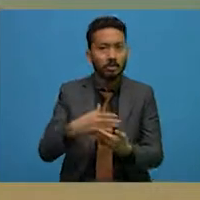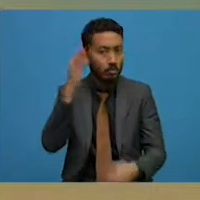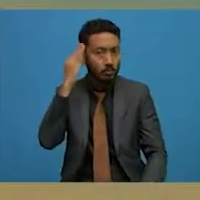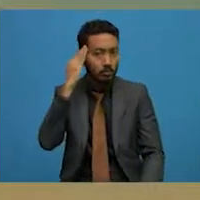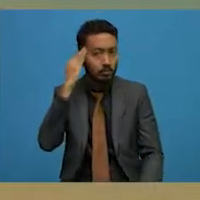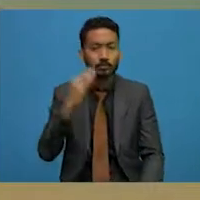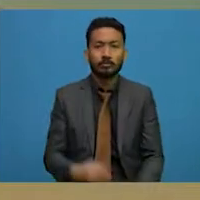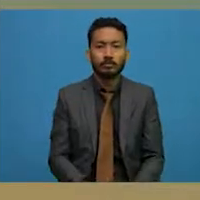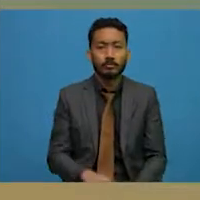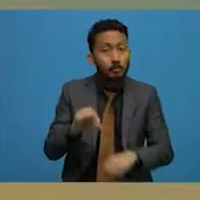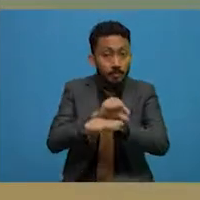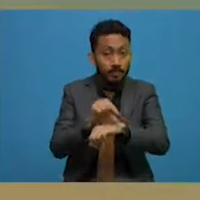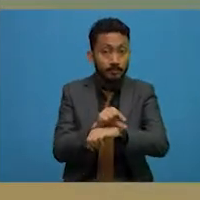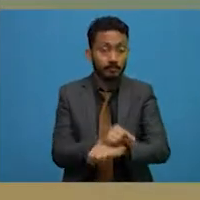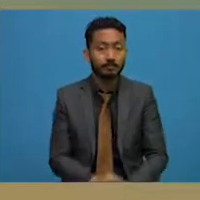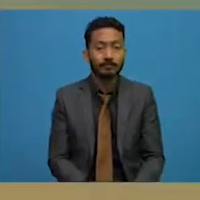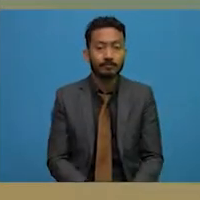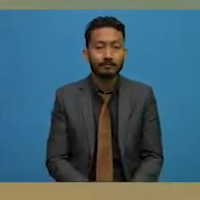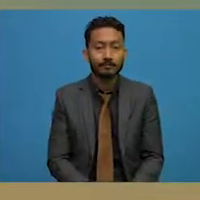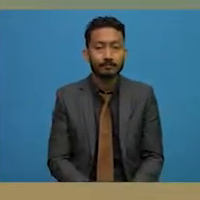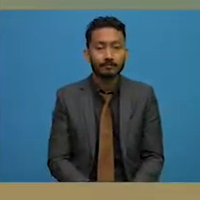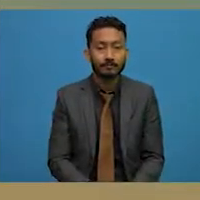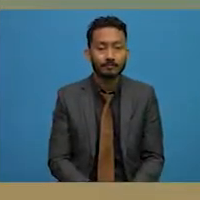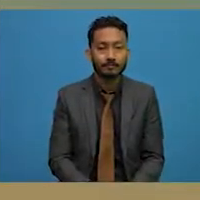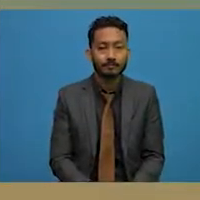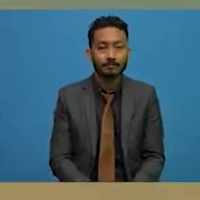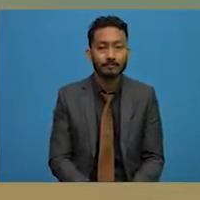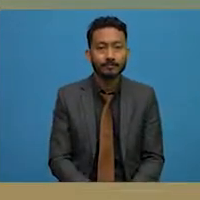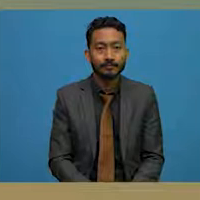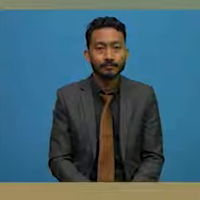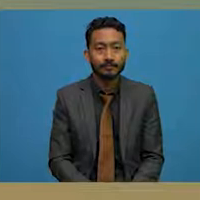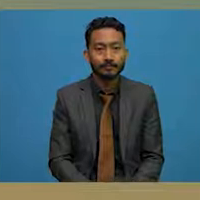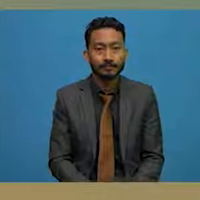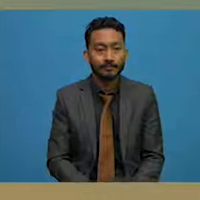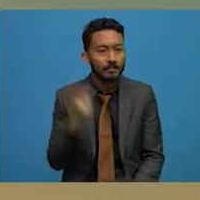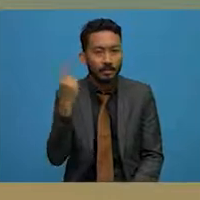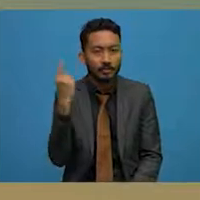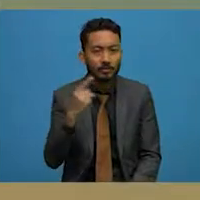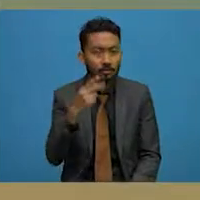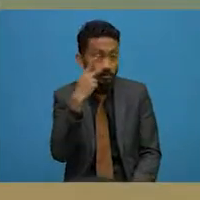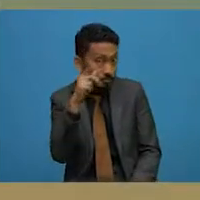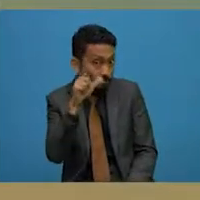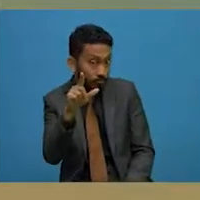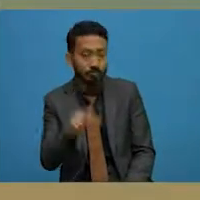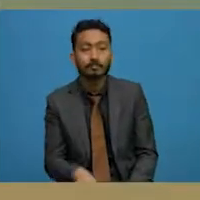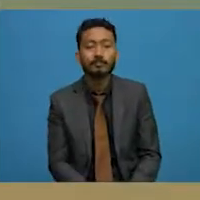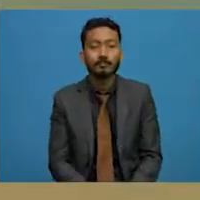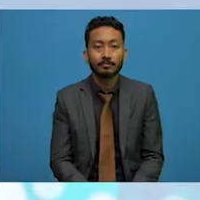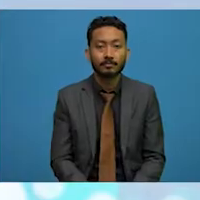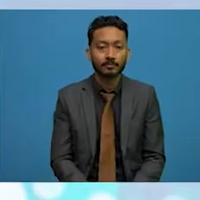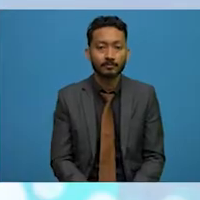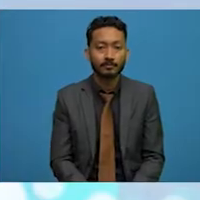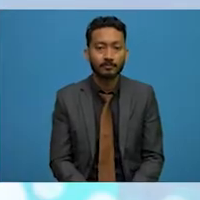tablet, televisyen, radio dan sebagainya selalu dilihat dan digunakan oleh